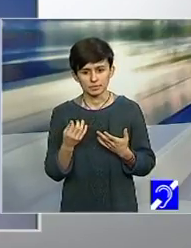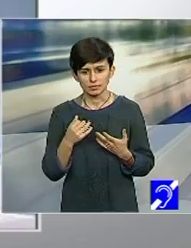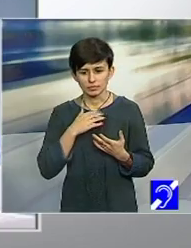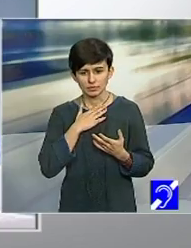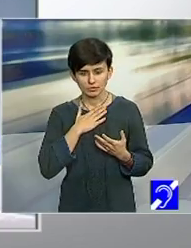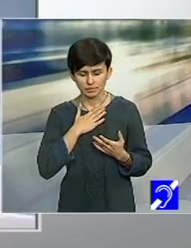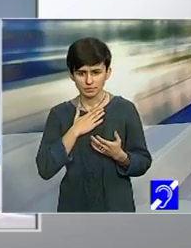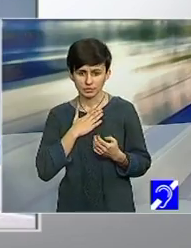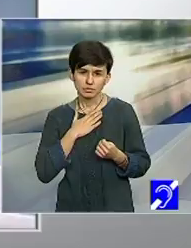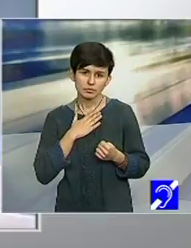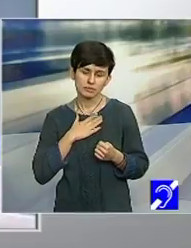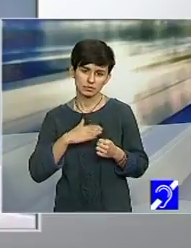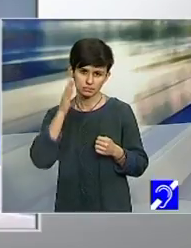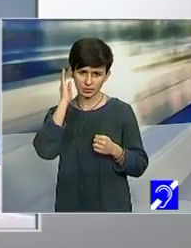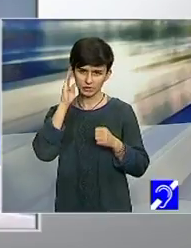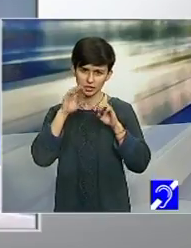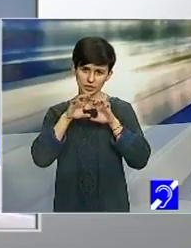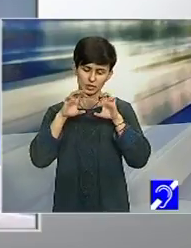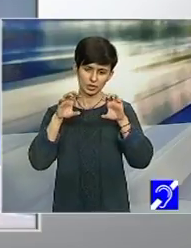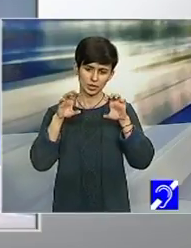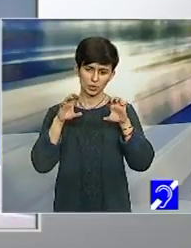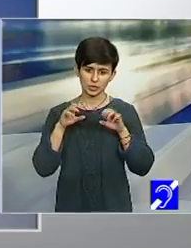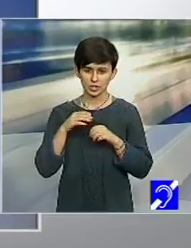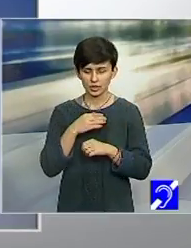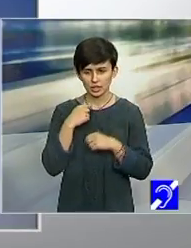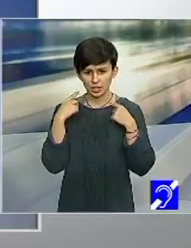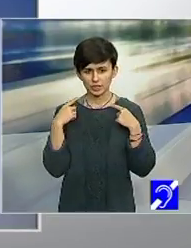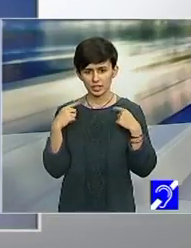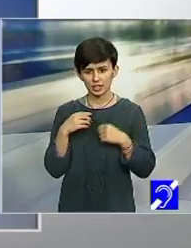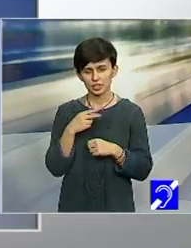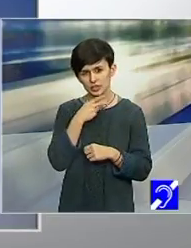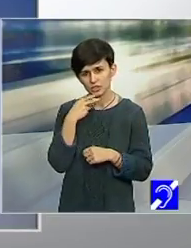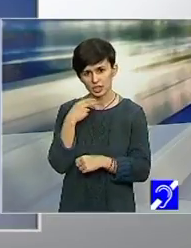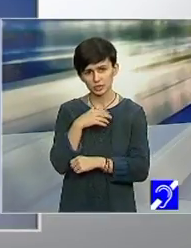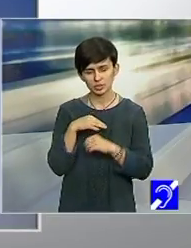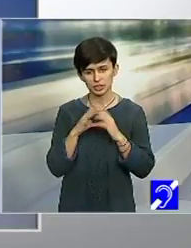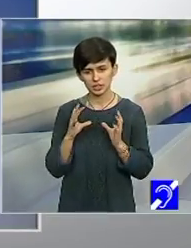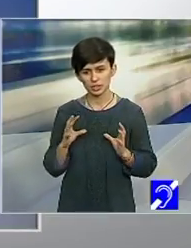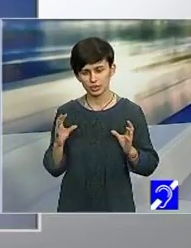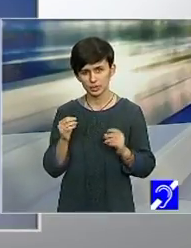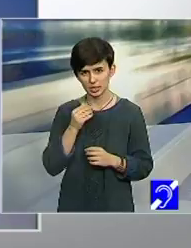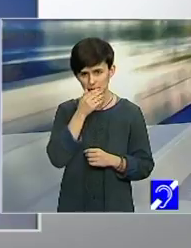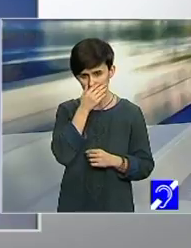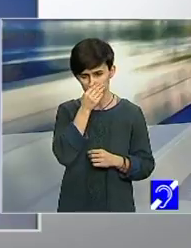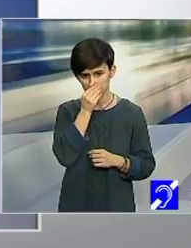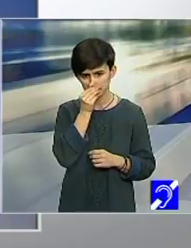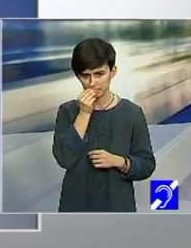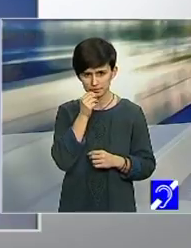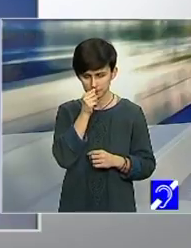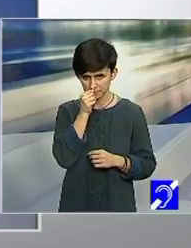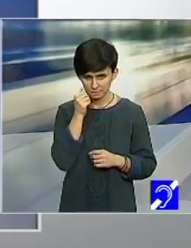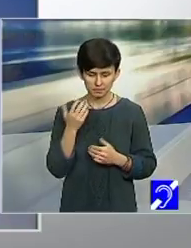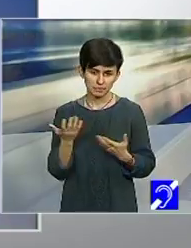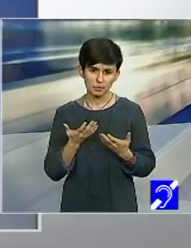dorește viitorul Muzeu Național de Istoria Evreilor și al Holocaustului din România să le aibă, în opinia dumneavoastră, care ar fi paradigma pentru